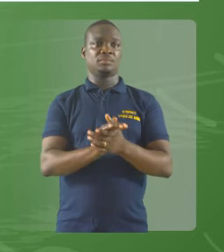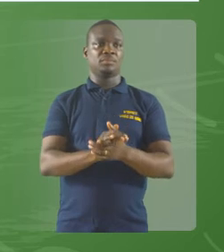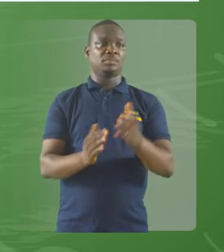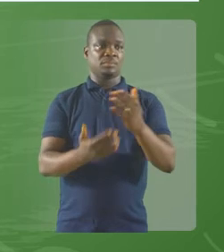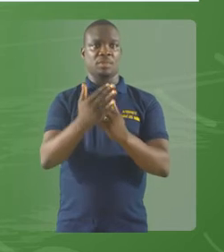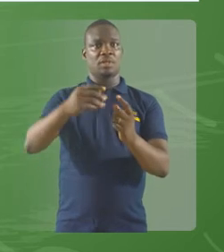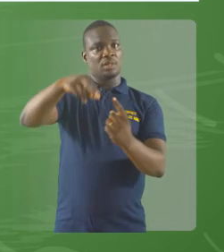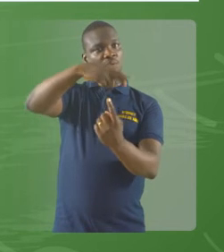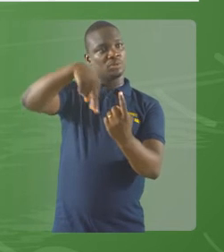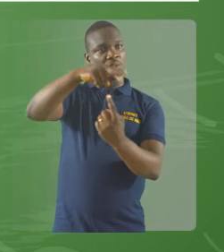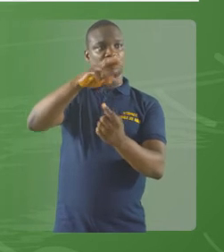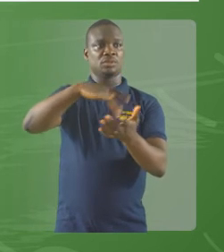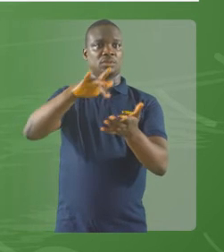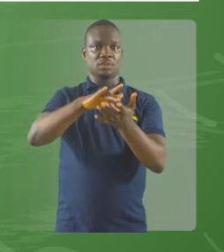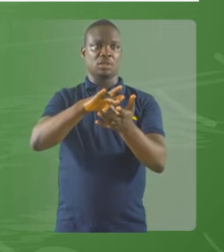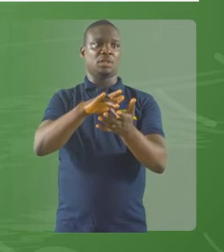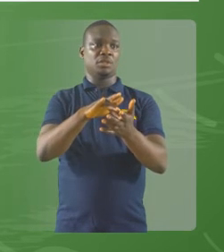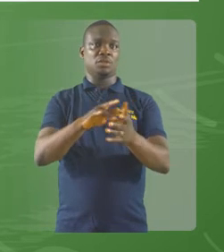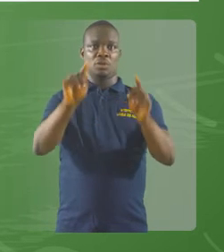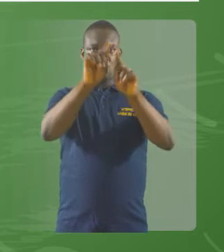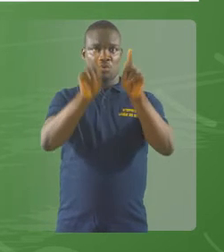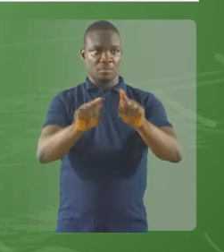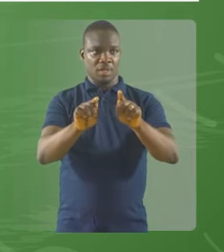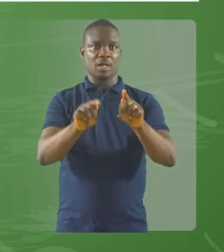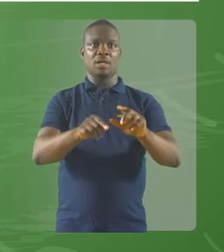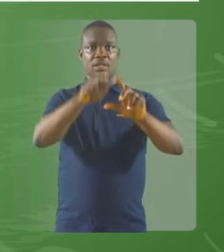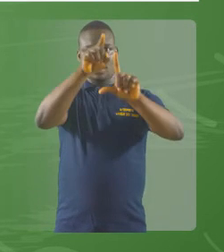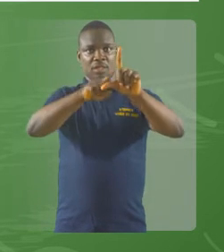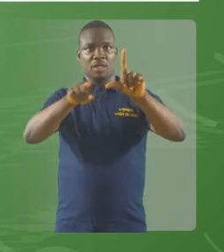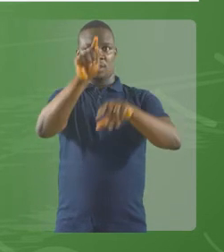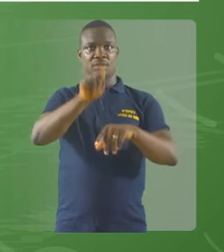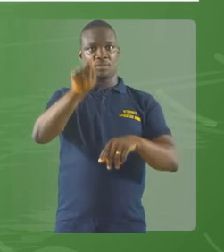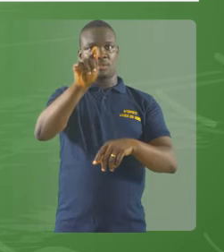par la rotation de centre oméga et d'angle de mesure θ est M',